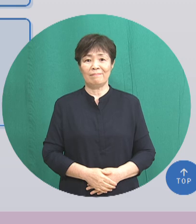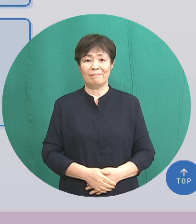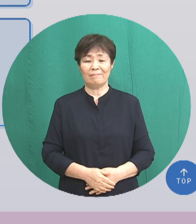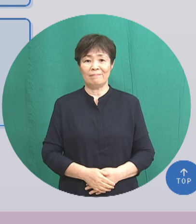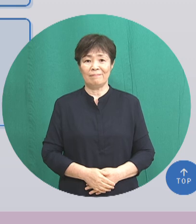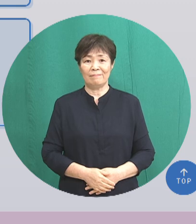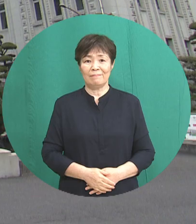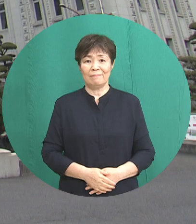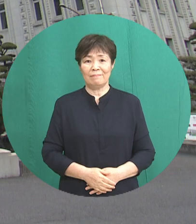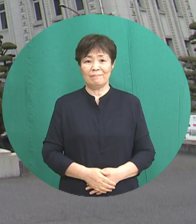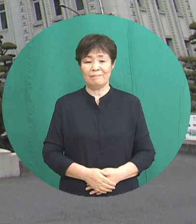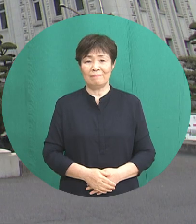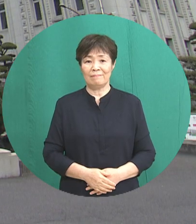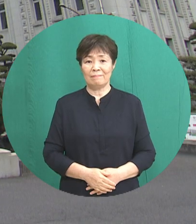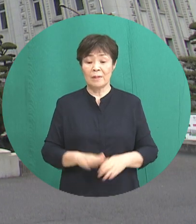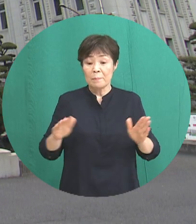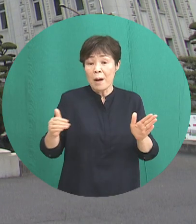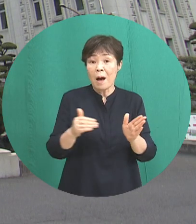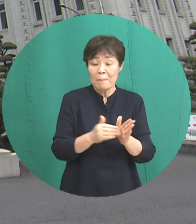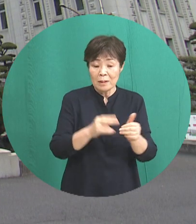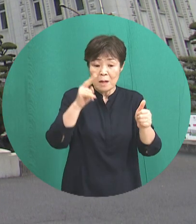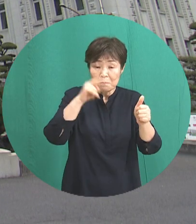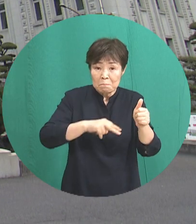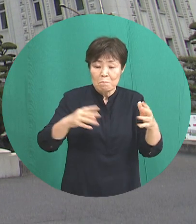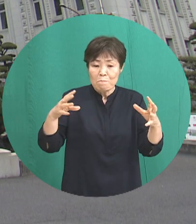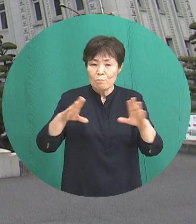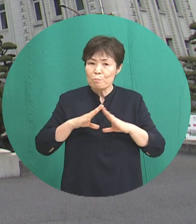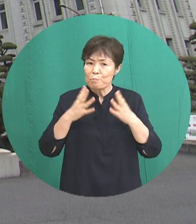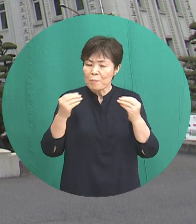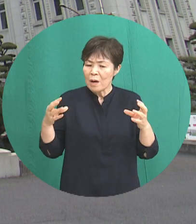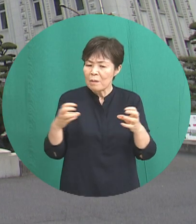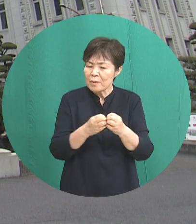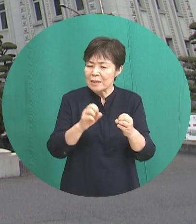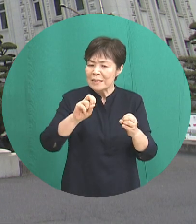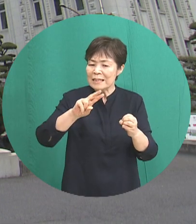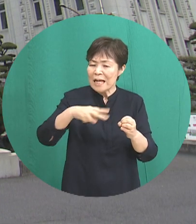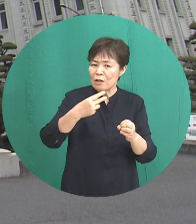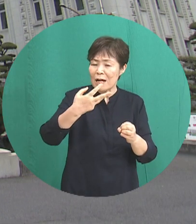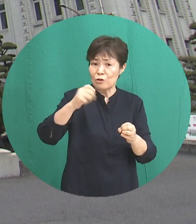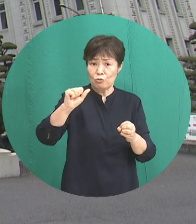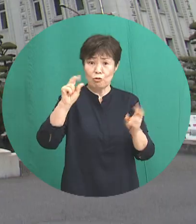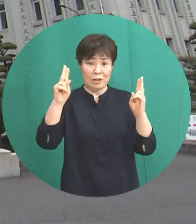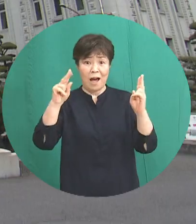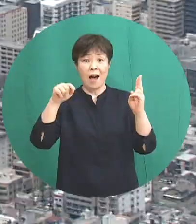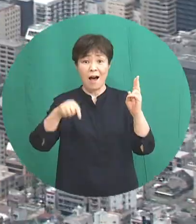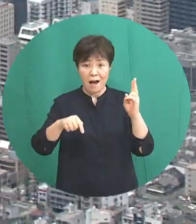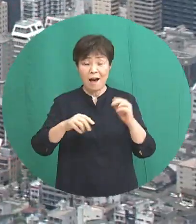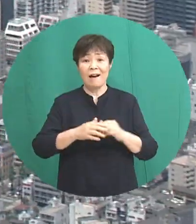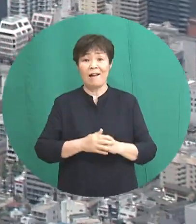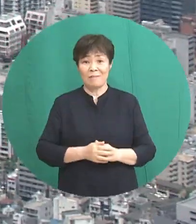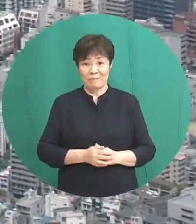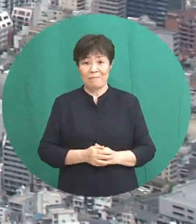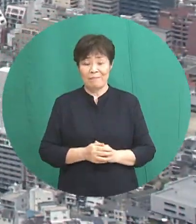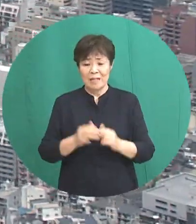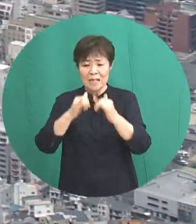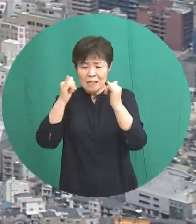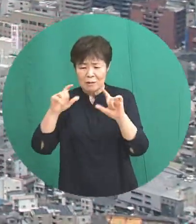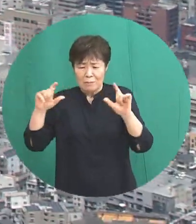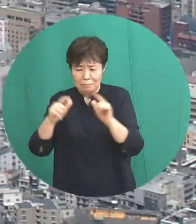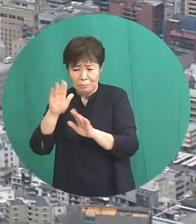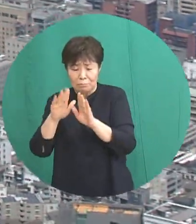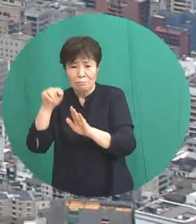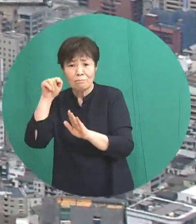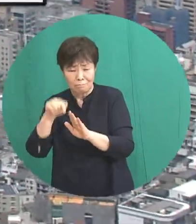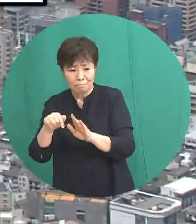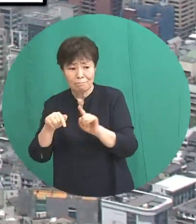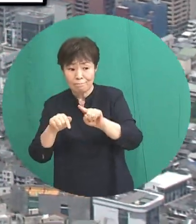ました。これまでに認証を受けたのは285社。人口が急速に減る